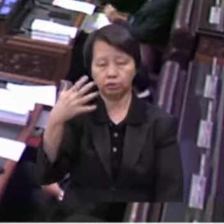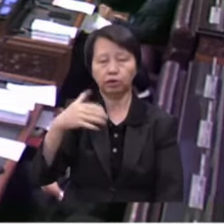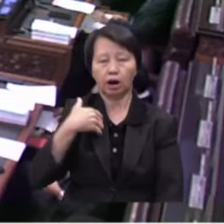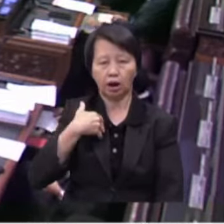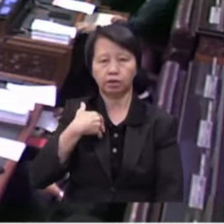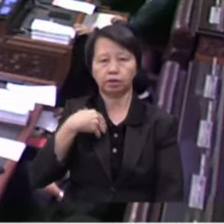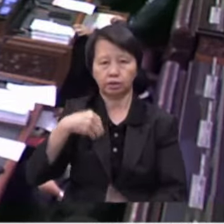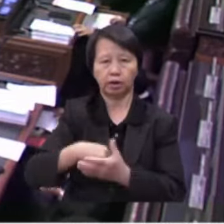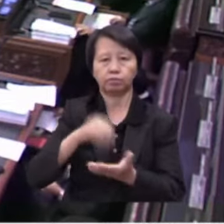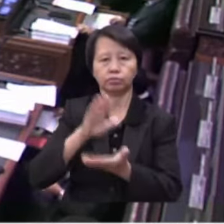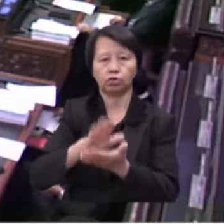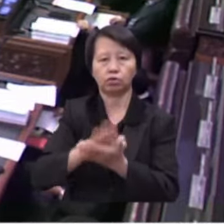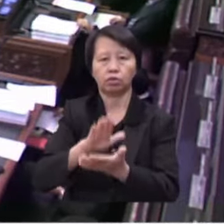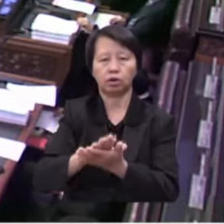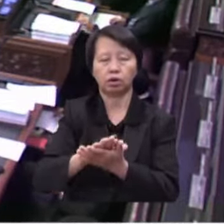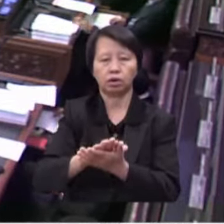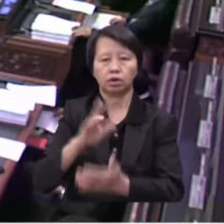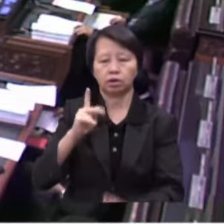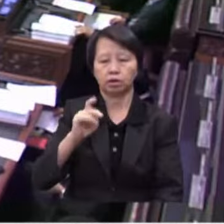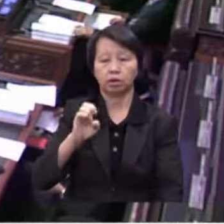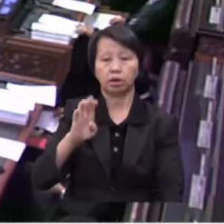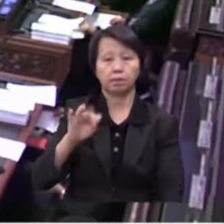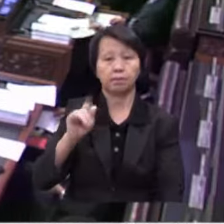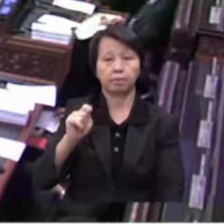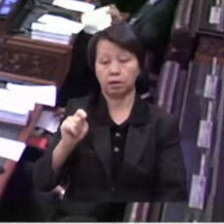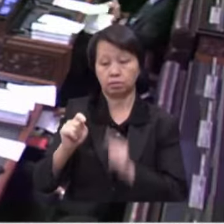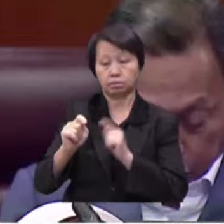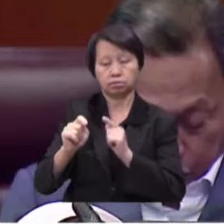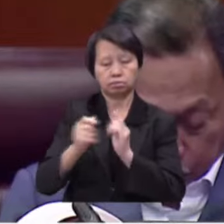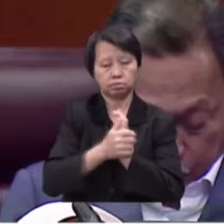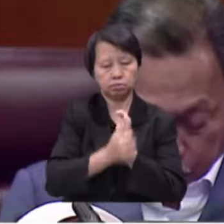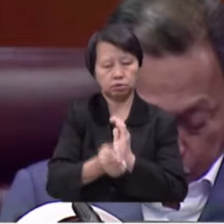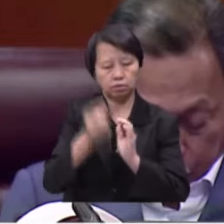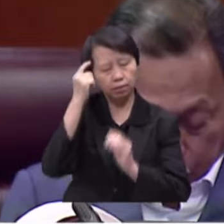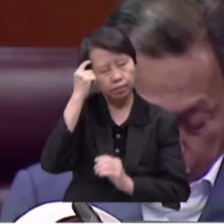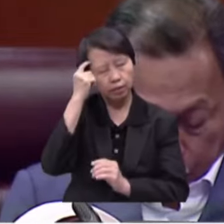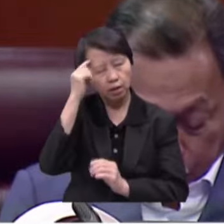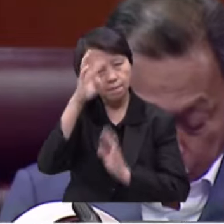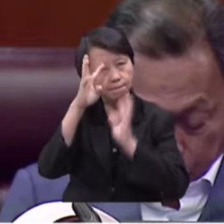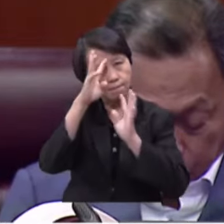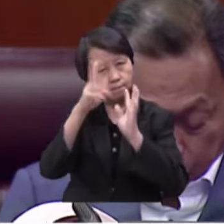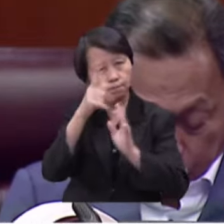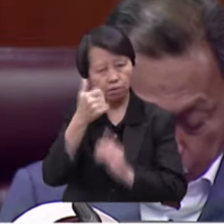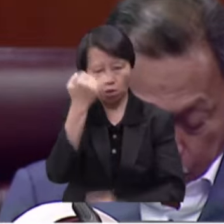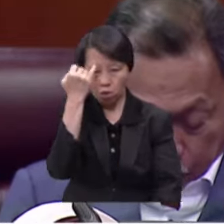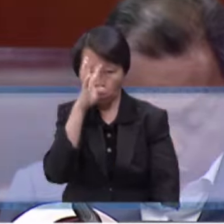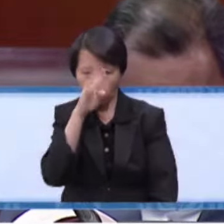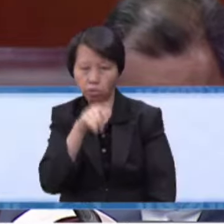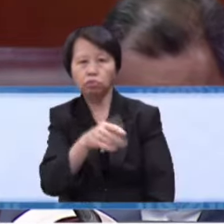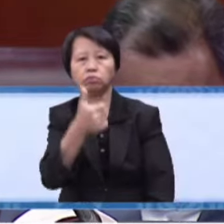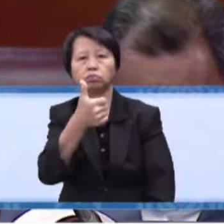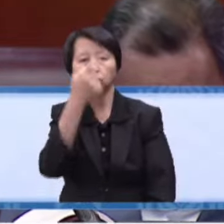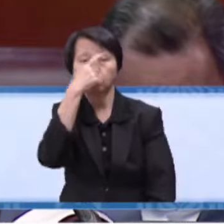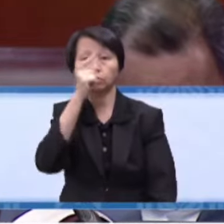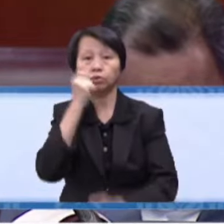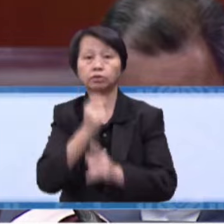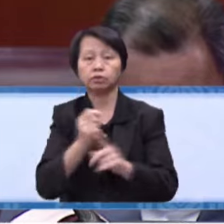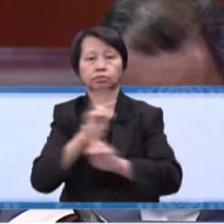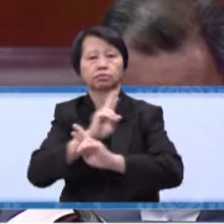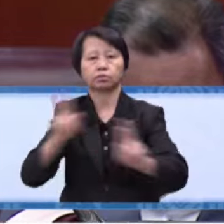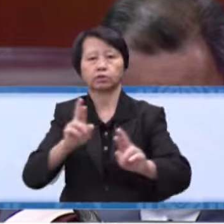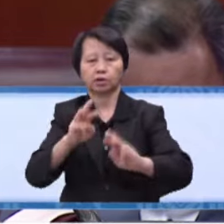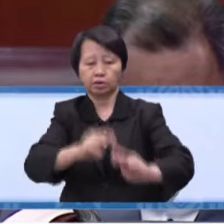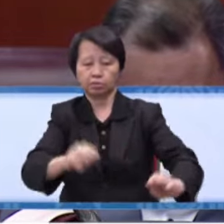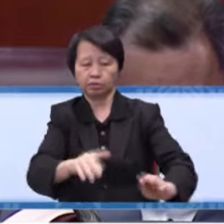per sekolahan kebangsaan yang menekankan kepada kemahiran berpikir kritis dan kritis bertujuan untuk menyediakan